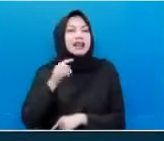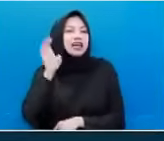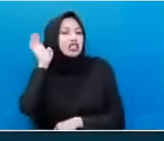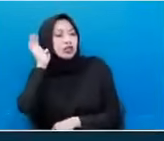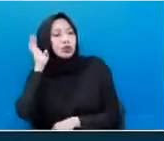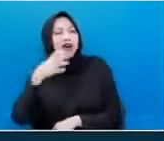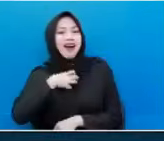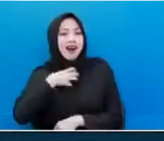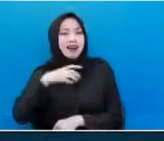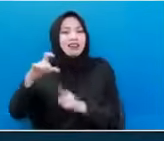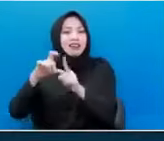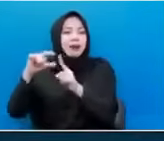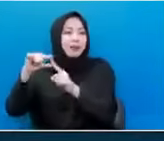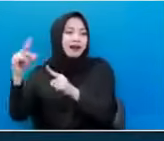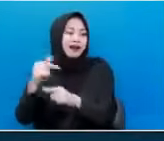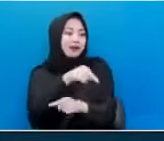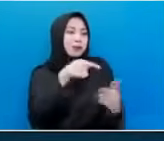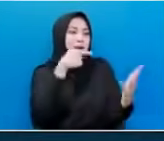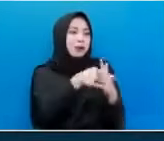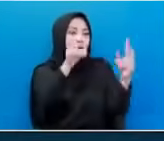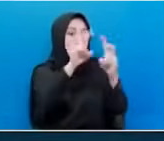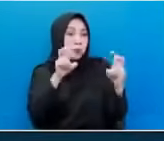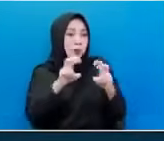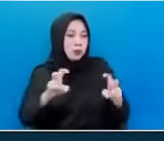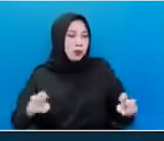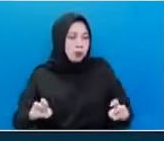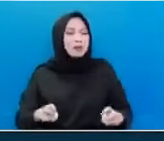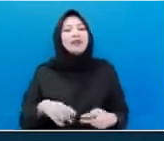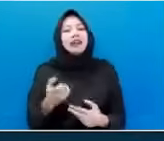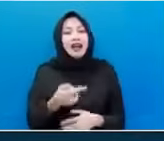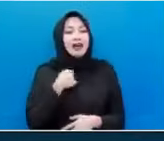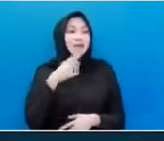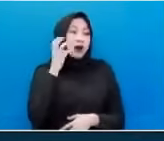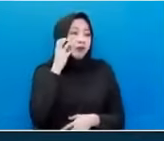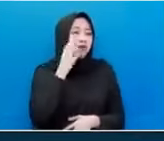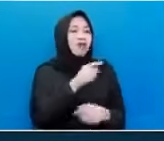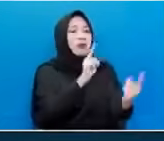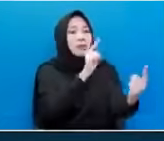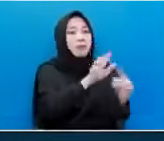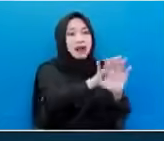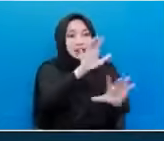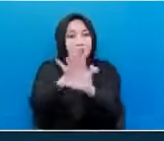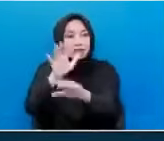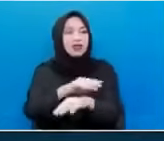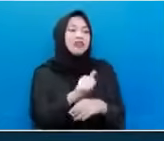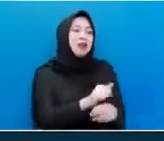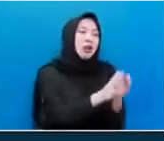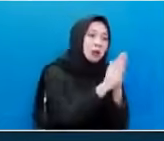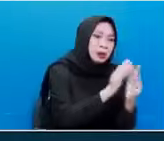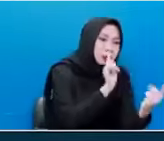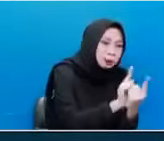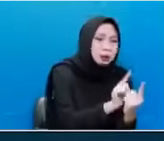Jadi buat saya tidak mengagetkan kalau ada upaya dari Presiden dan calon ee dari presiden dan wakil presiden terpilih untuk